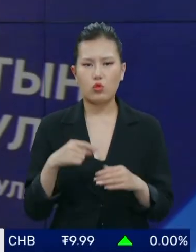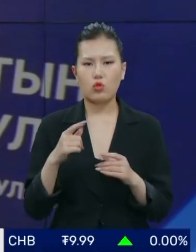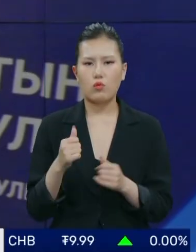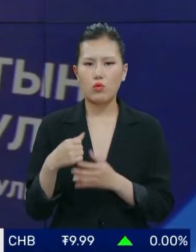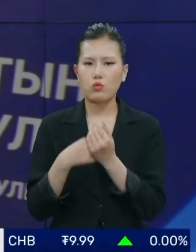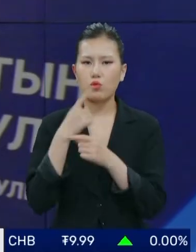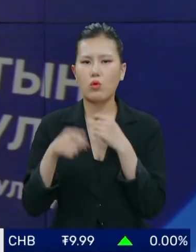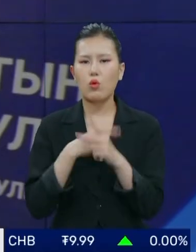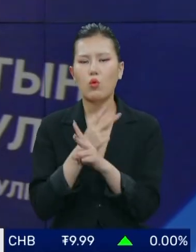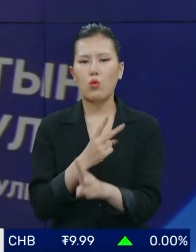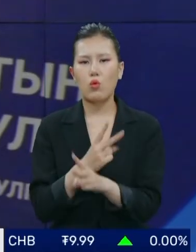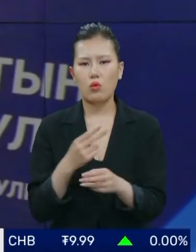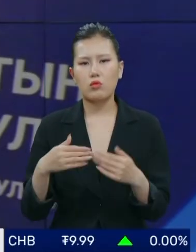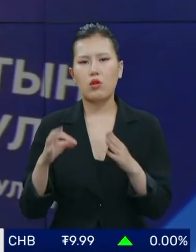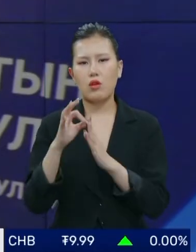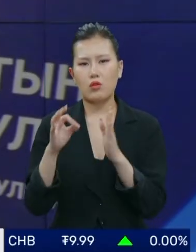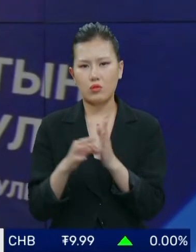нээлттэй хилцүүлэхийн үеэр ярьлаа.